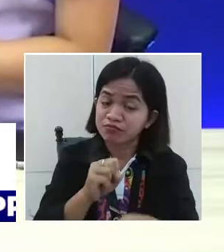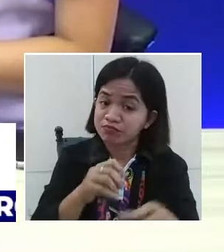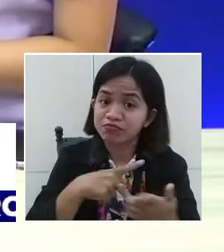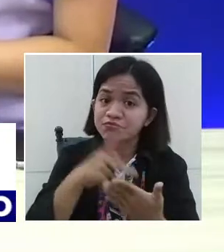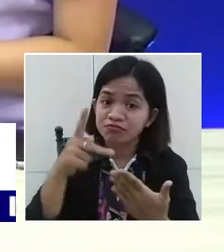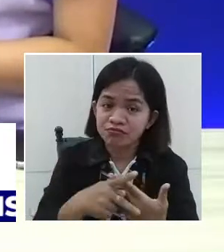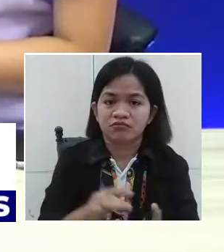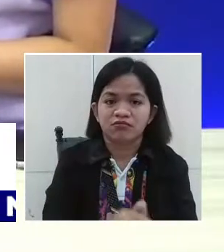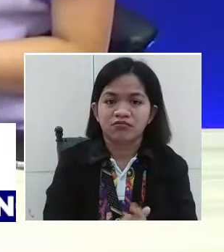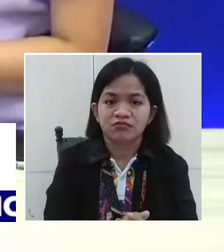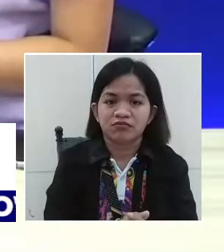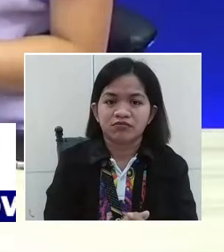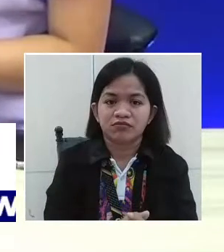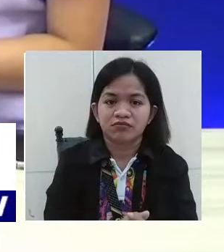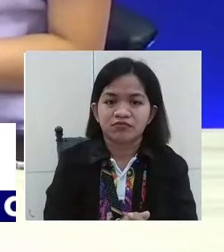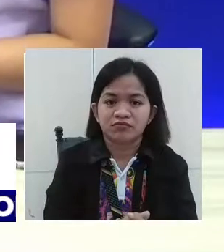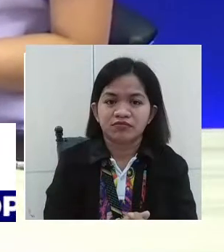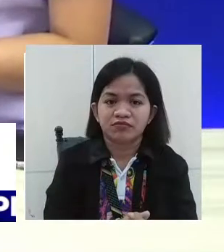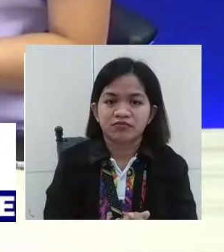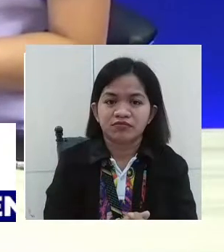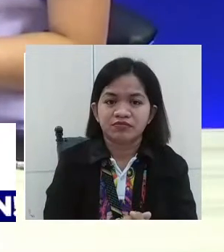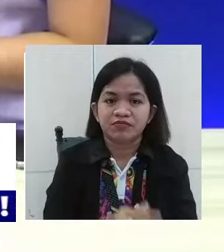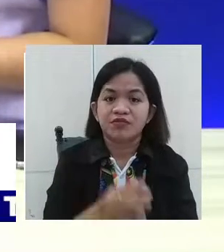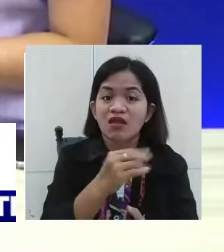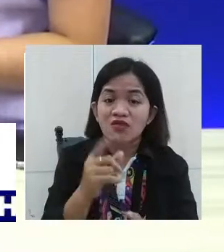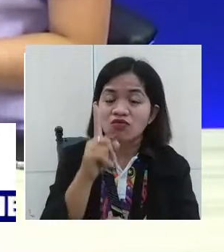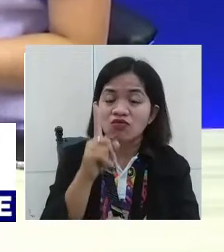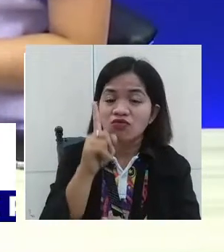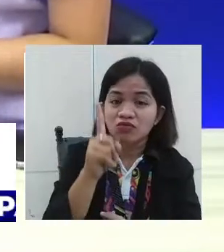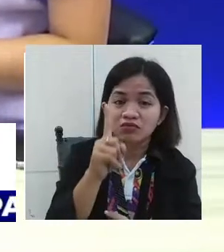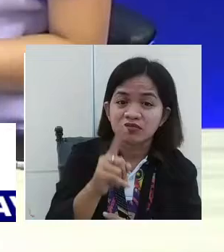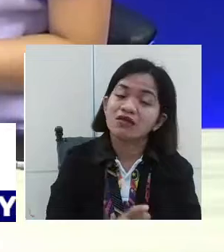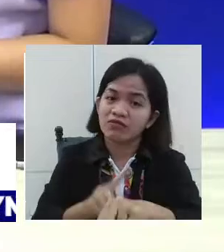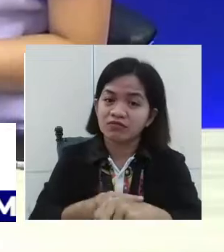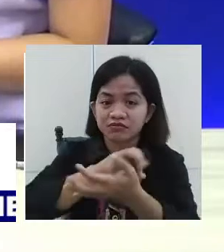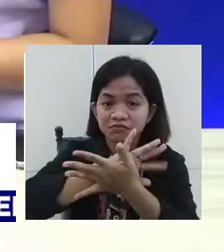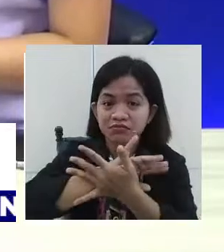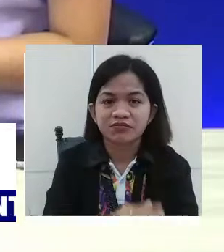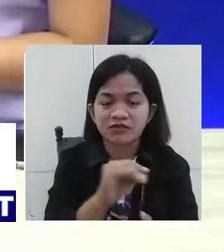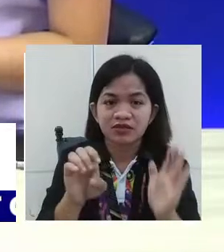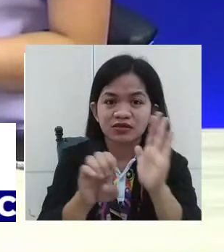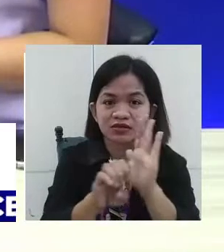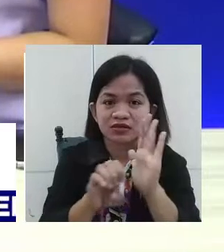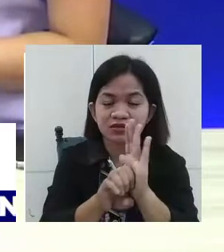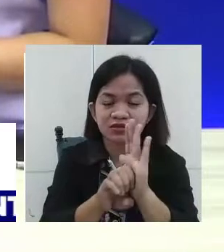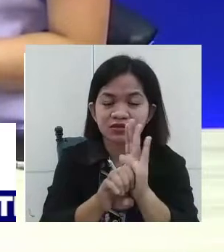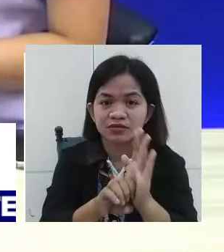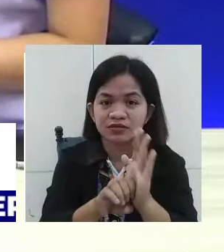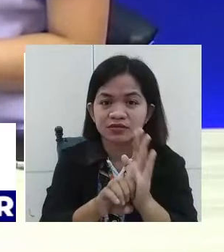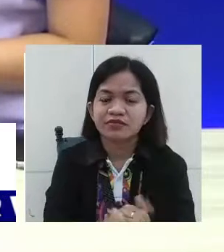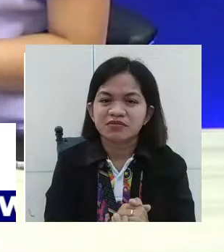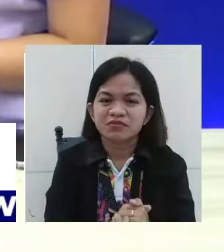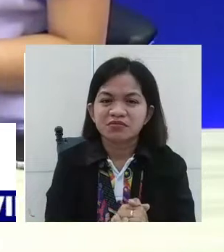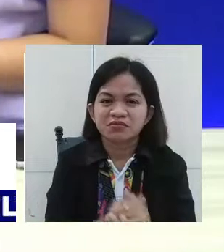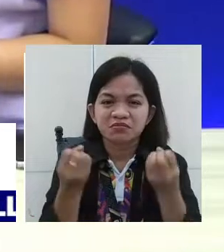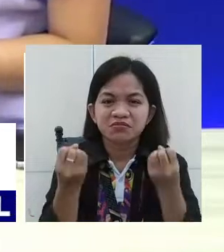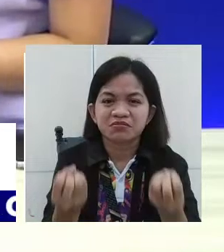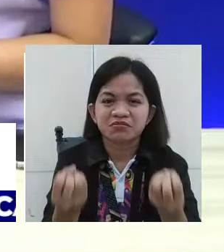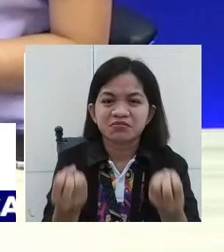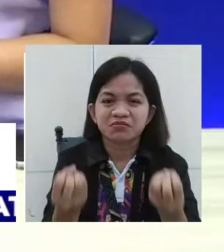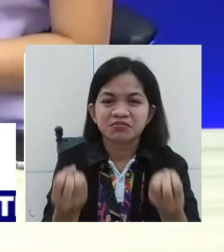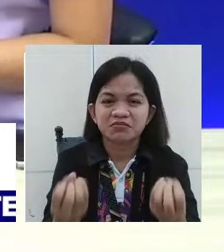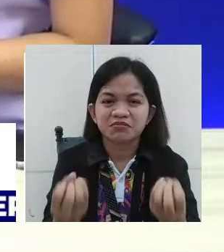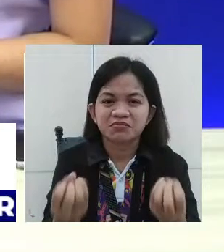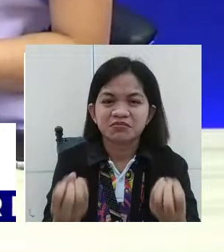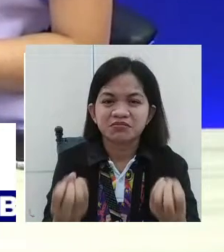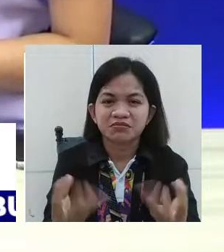pandemic, Ma'am Mai. Halimbawa, di po ba ang karamihan para magkaroon ng kabuhayan, magkaroon ng